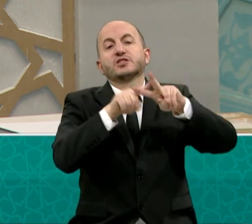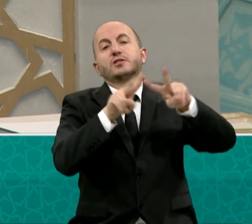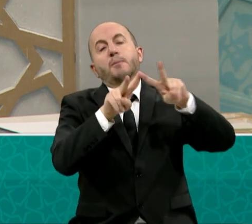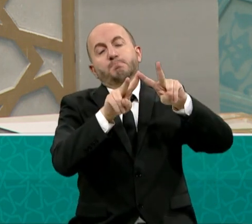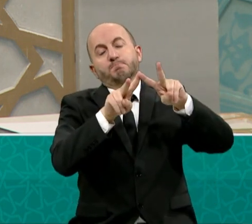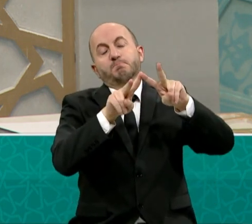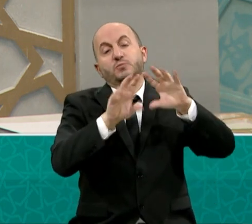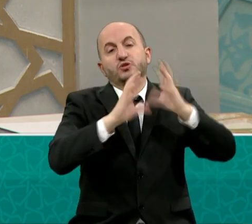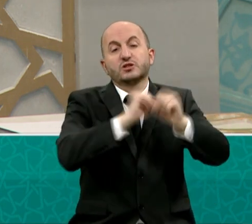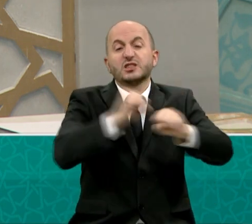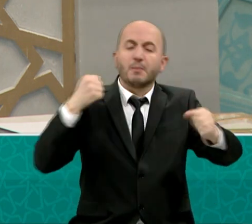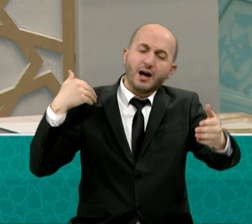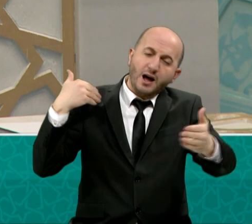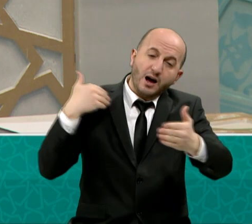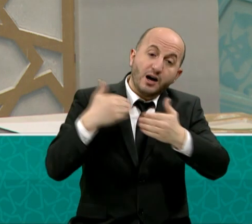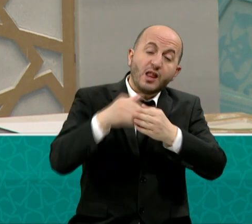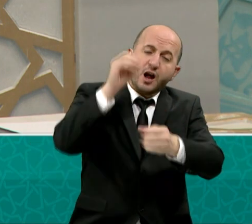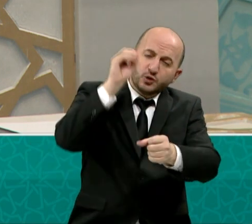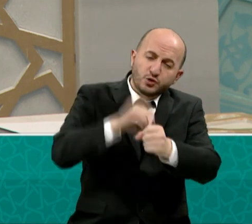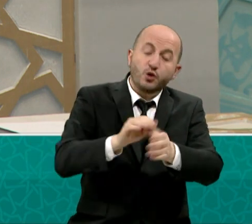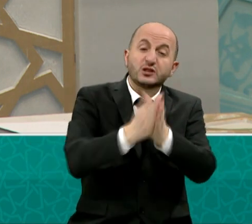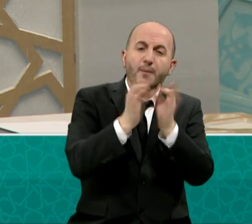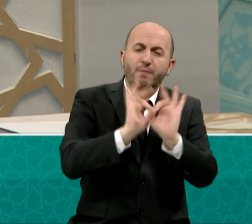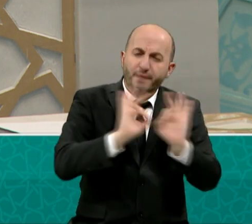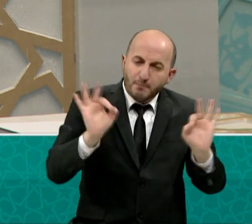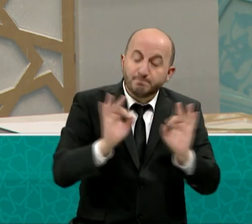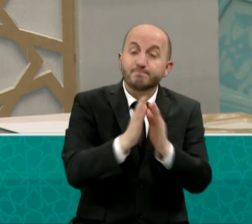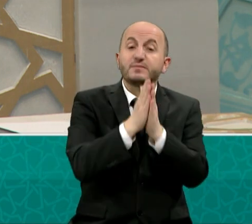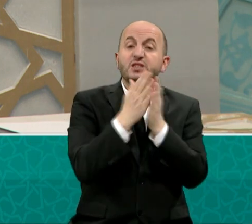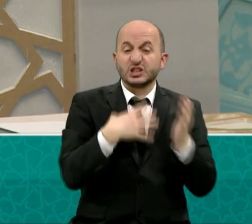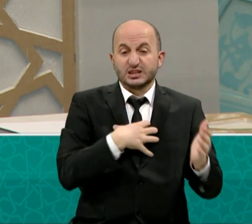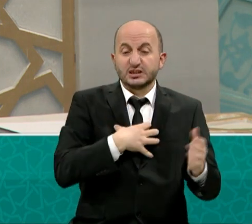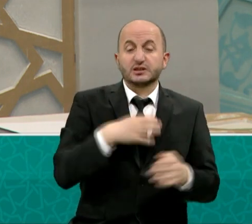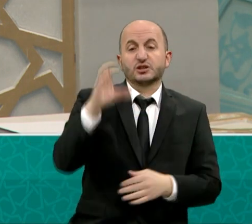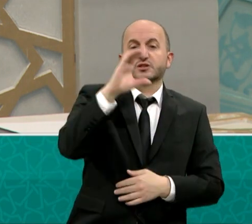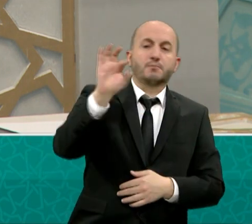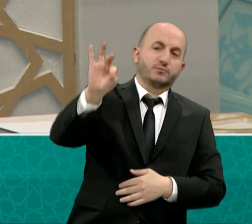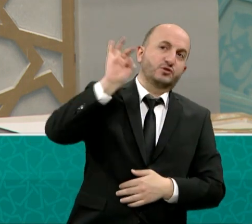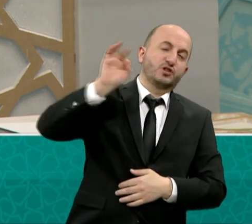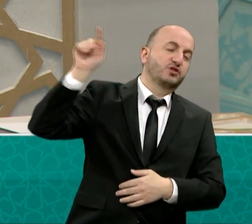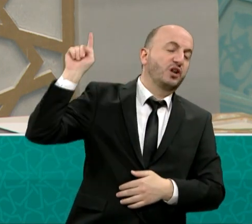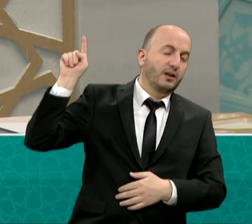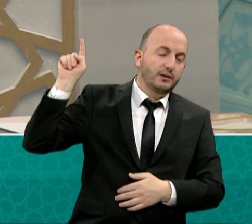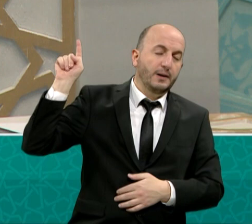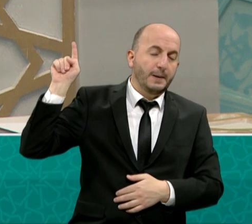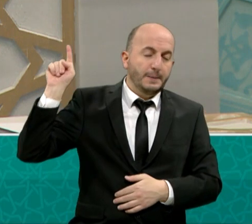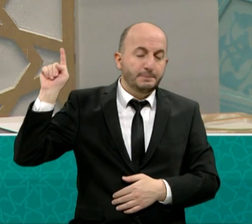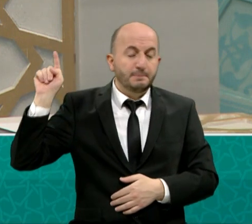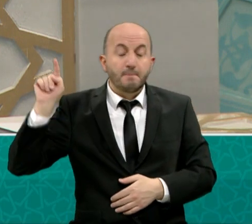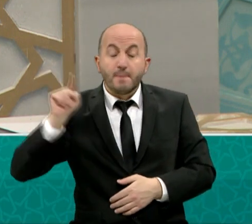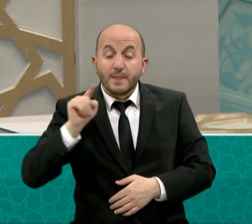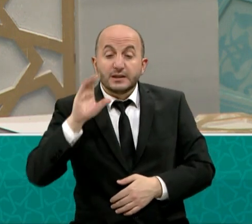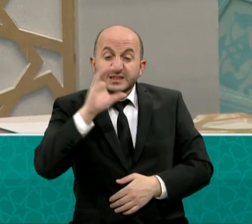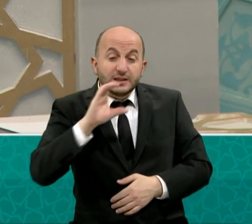olarak kıyamete kadar en son, en kamil, en mükemmel din olarak da İslam'ı seçmiştir. Ve eğer bu